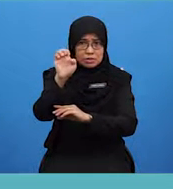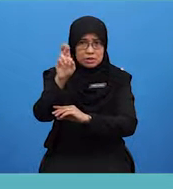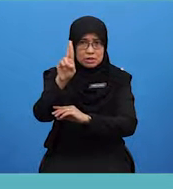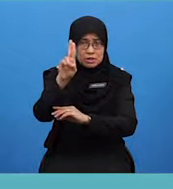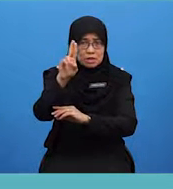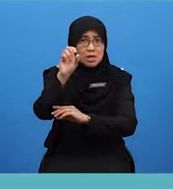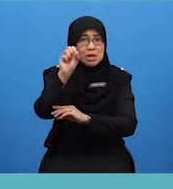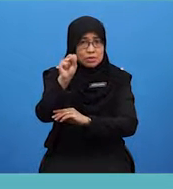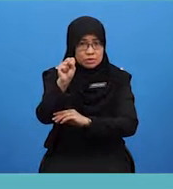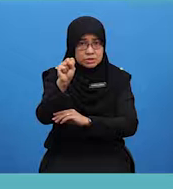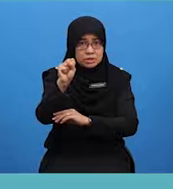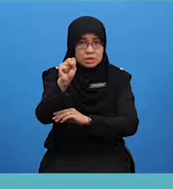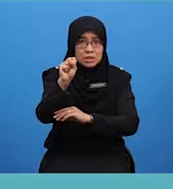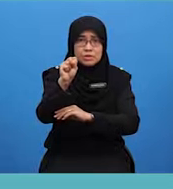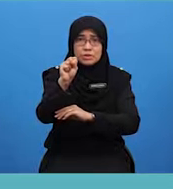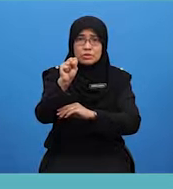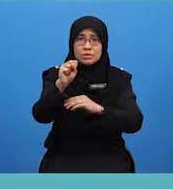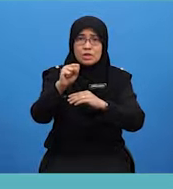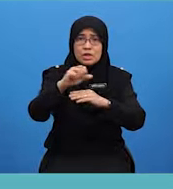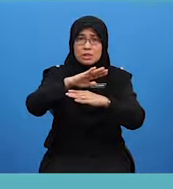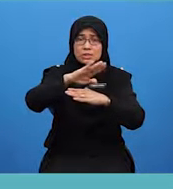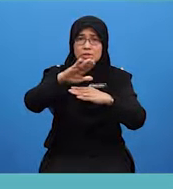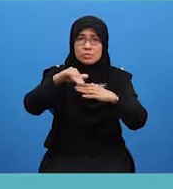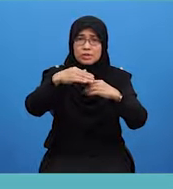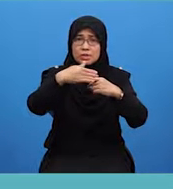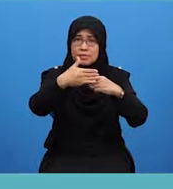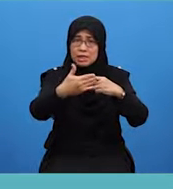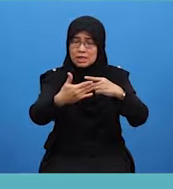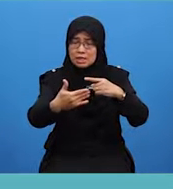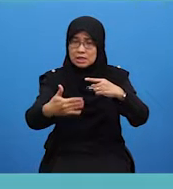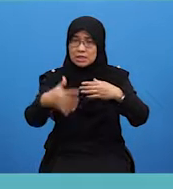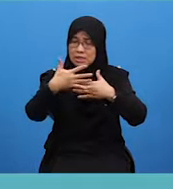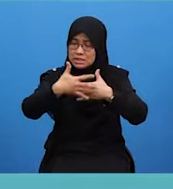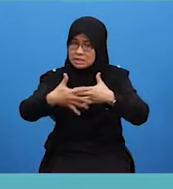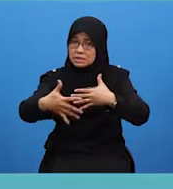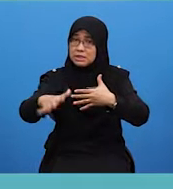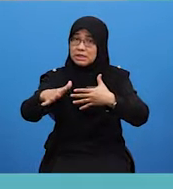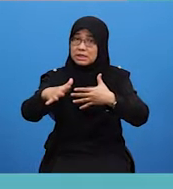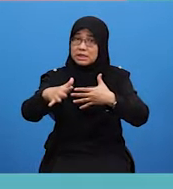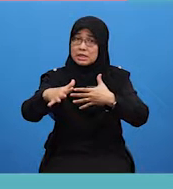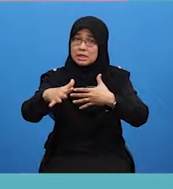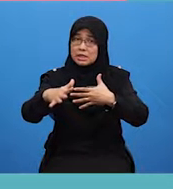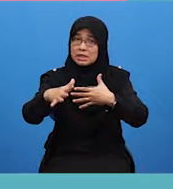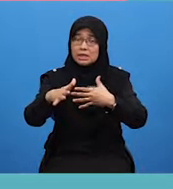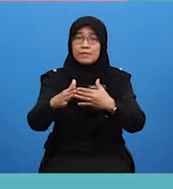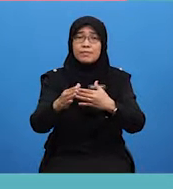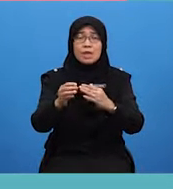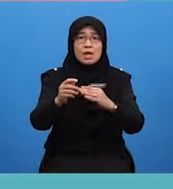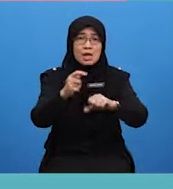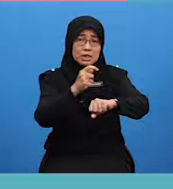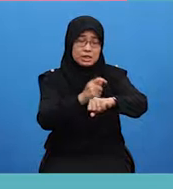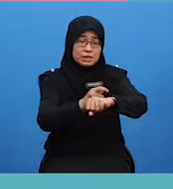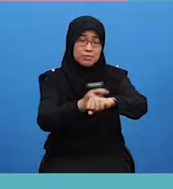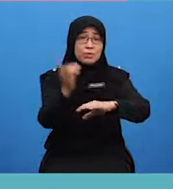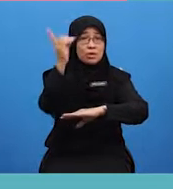tidak sisa nyawa akan disingkirkan dalam fasa ini. Jadi tempoh untuk fasa 1 ialah hari pertama hingga